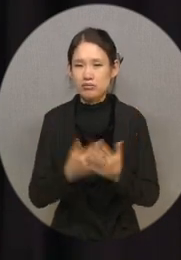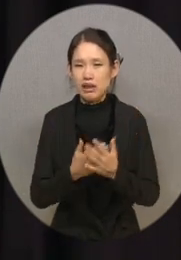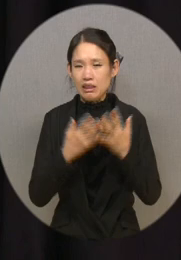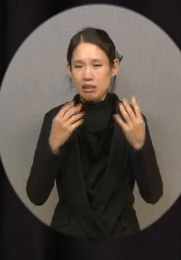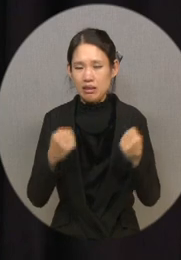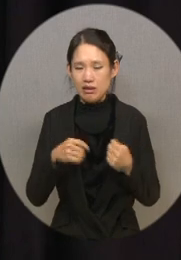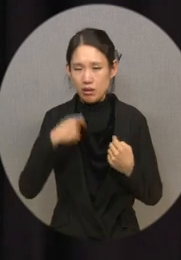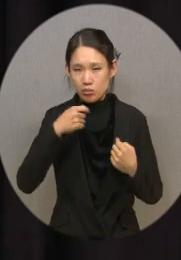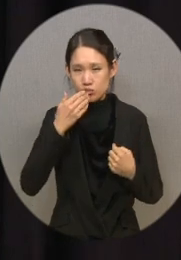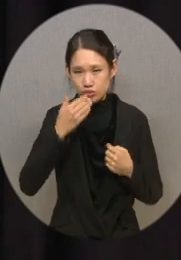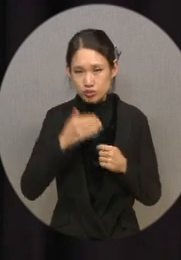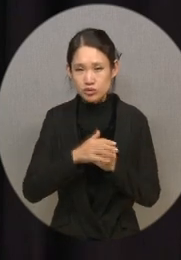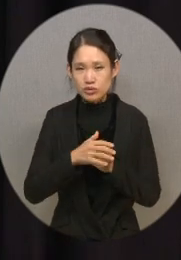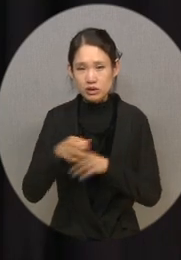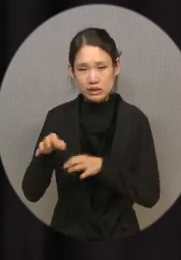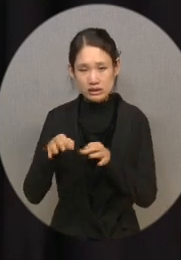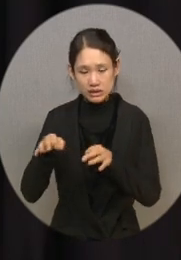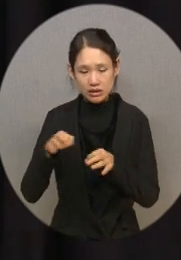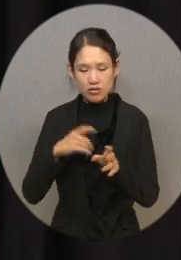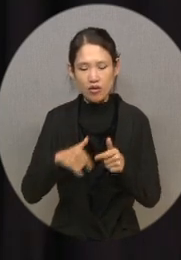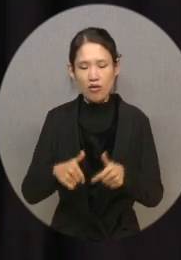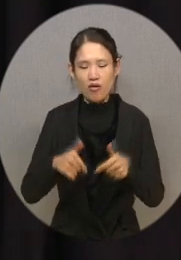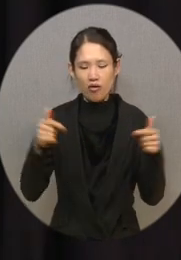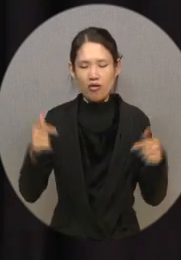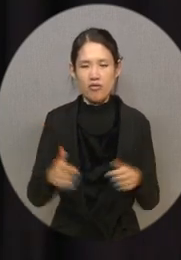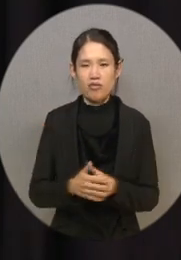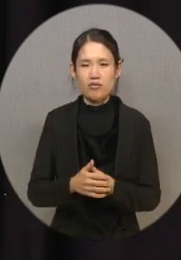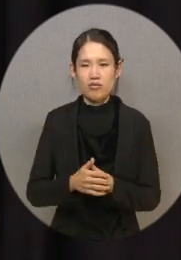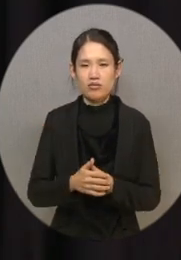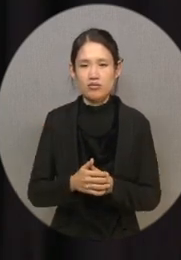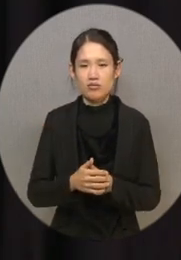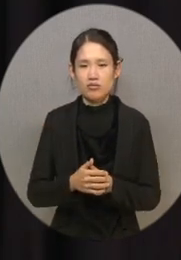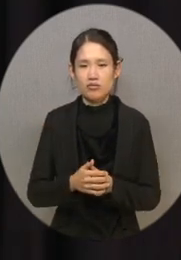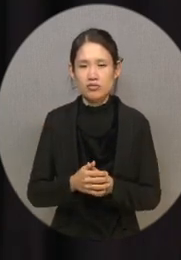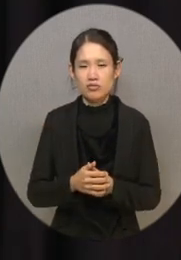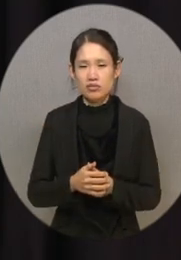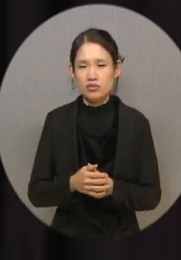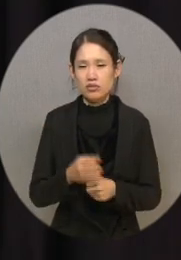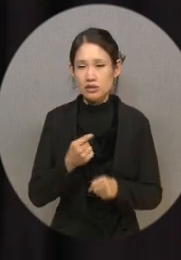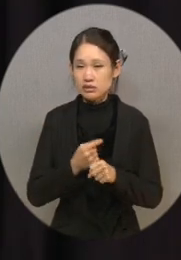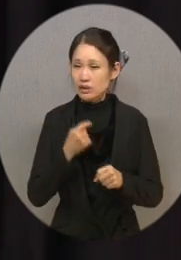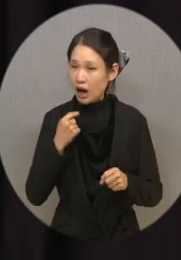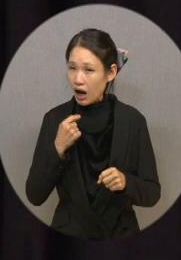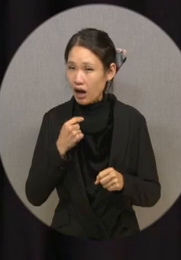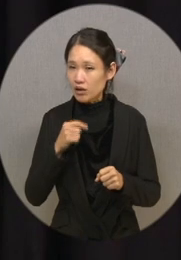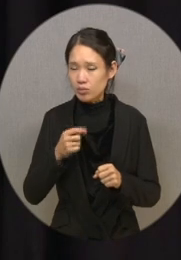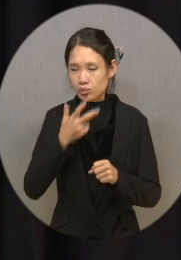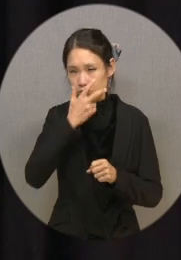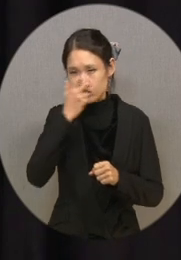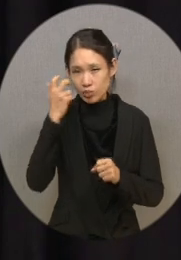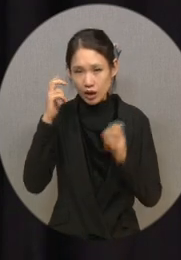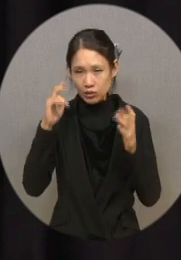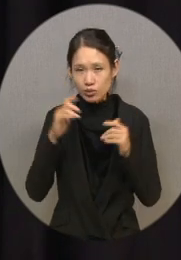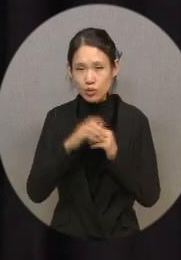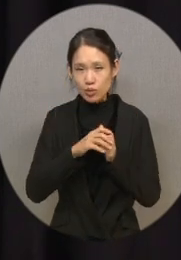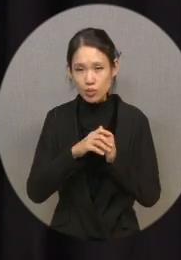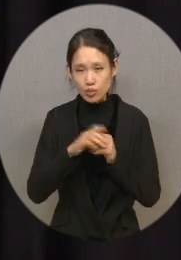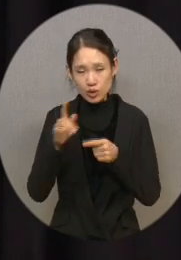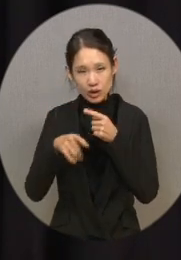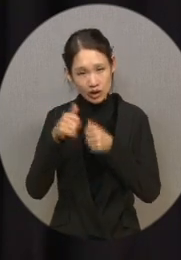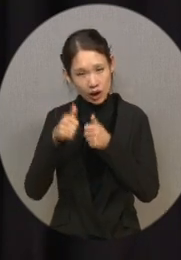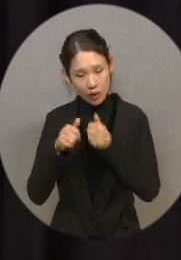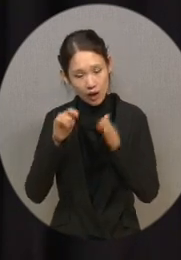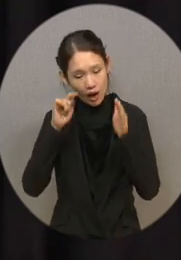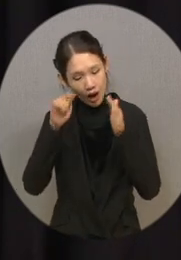이제 푸드뱅크 시장이 규모가 큽니다. 그래서 우리가 작년도에 이제 멕시코 대회 같은 데를 가보면은 그